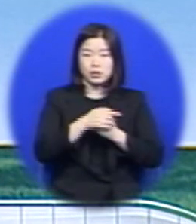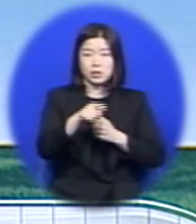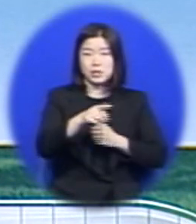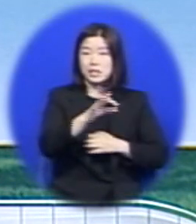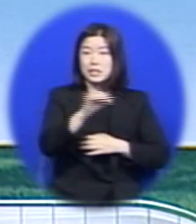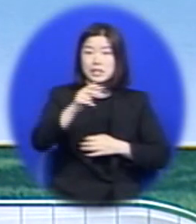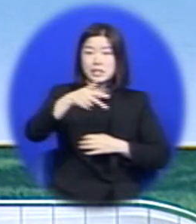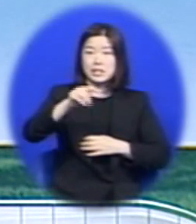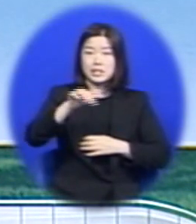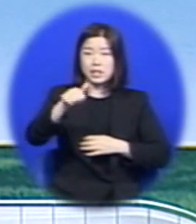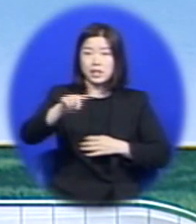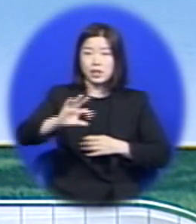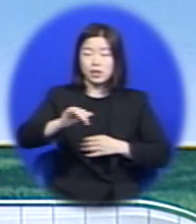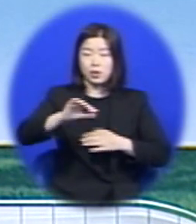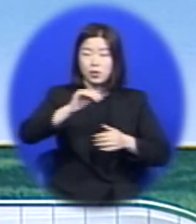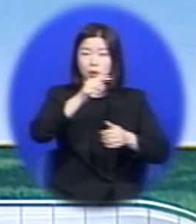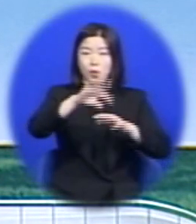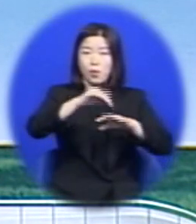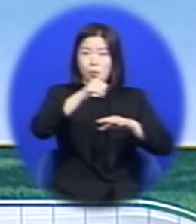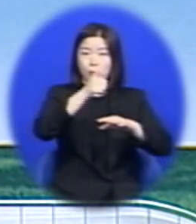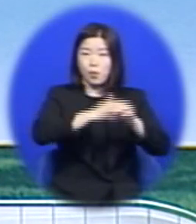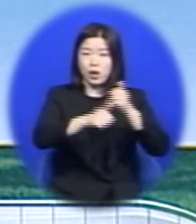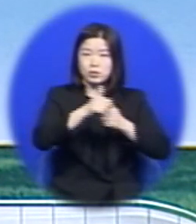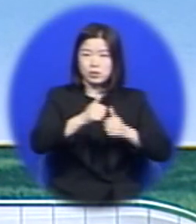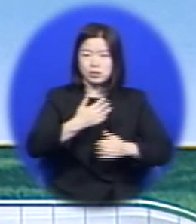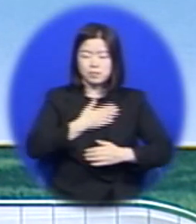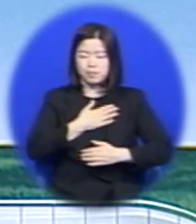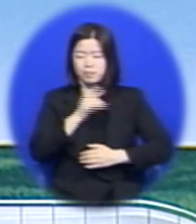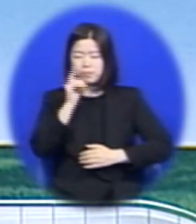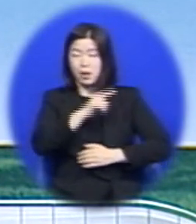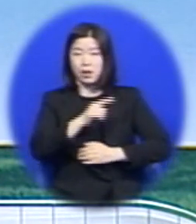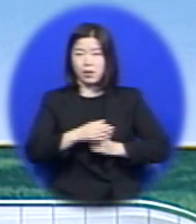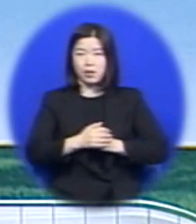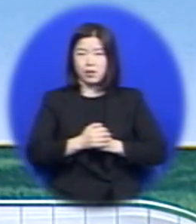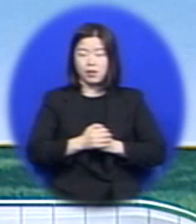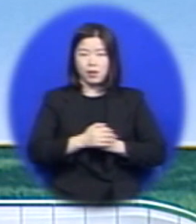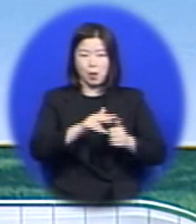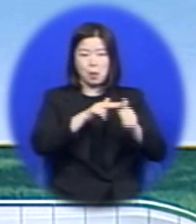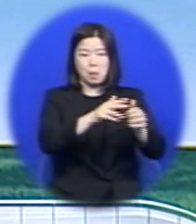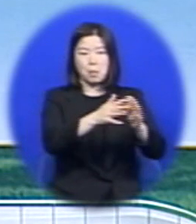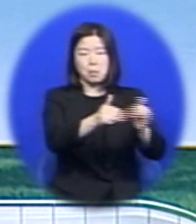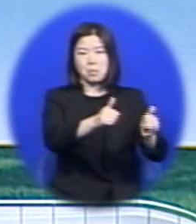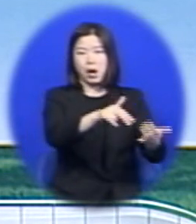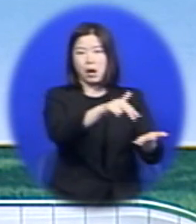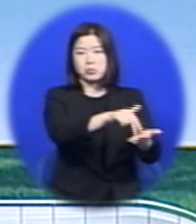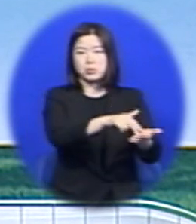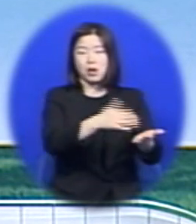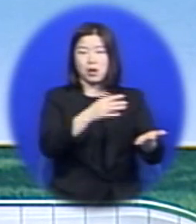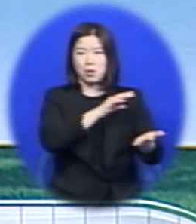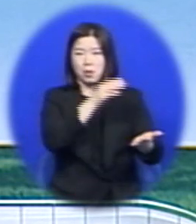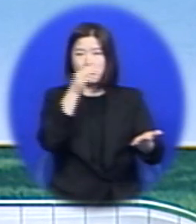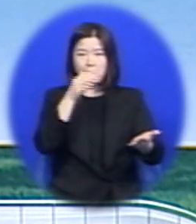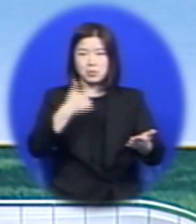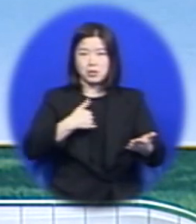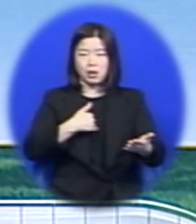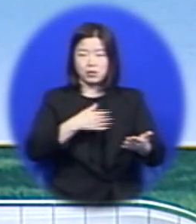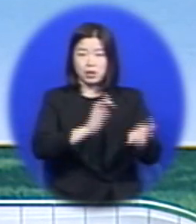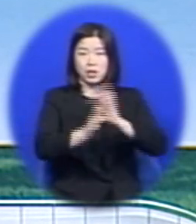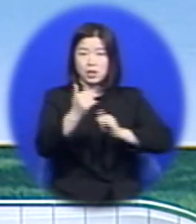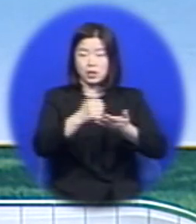이재영이 화가 잔뜩 났습니다. 불쾌한 생각이 들었습니다. 아니 마부 주제에 감히 나에게 예수를